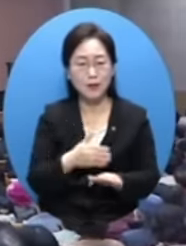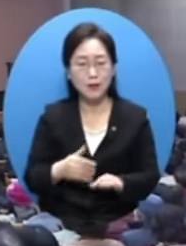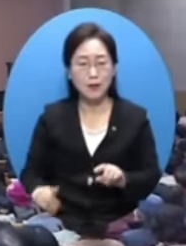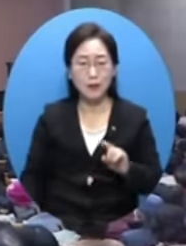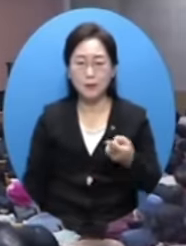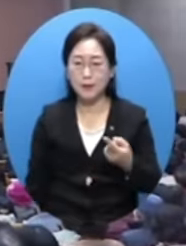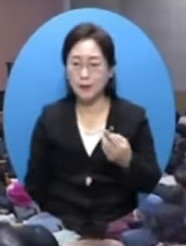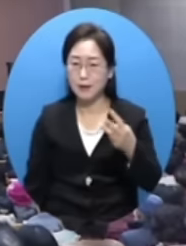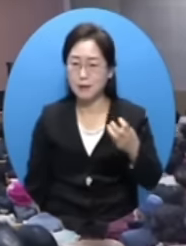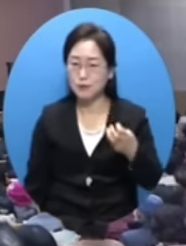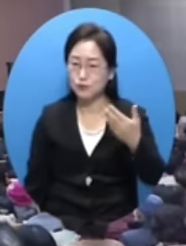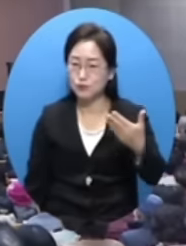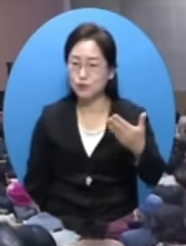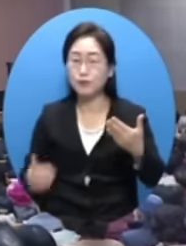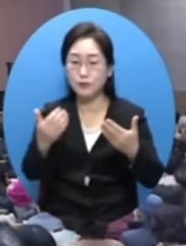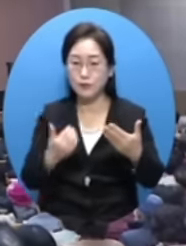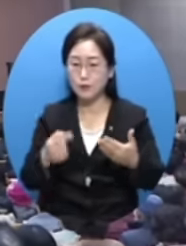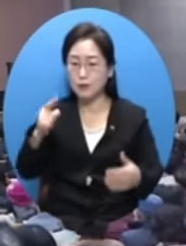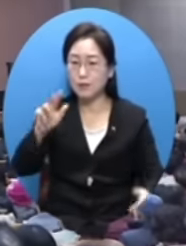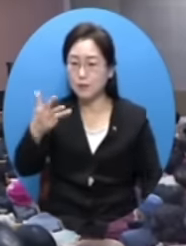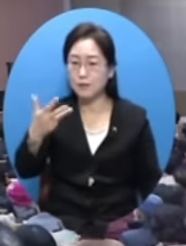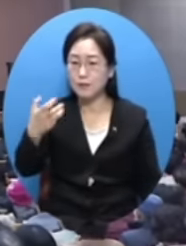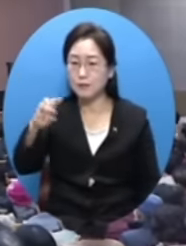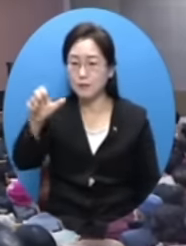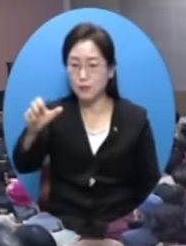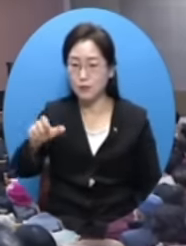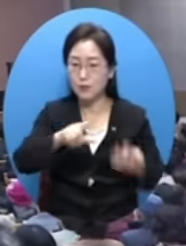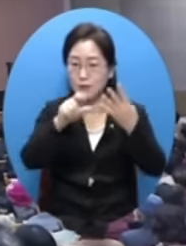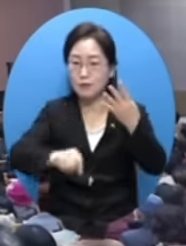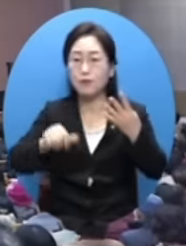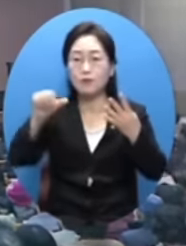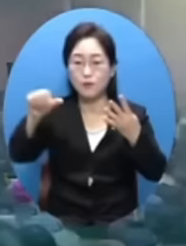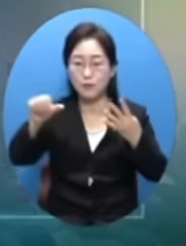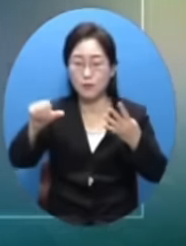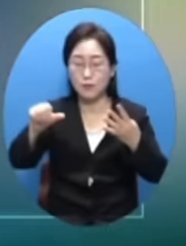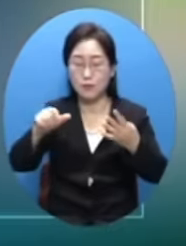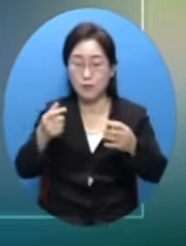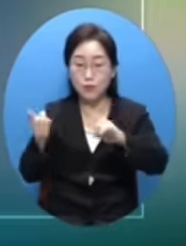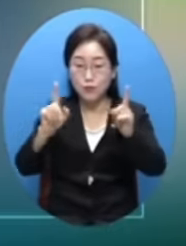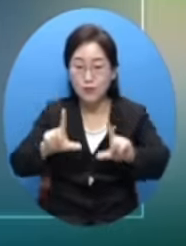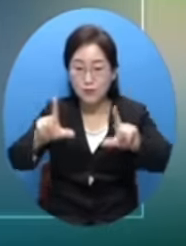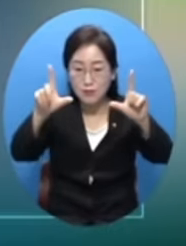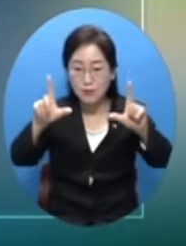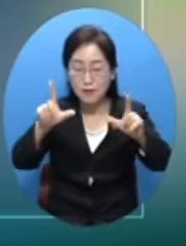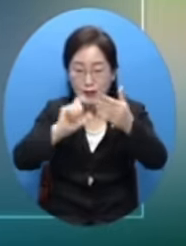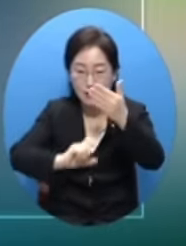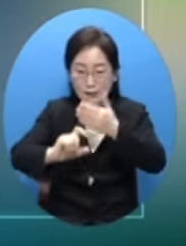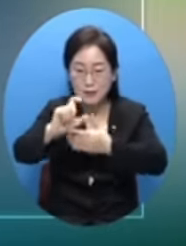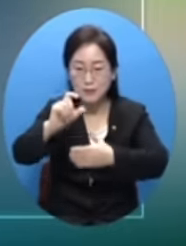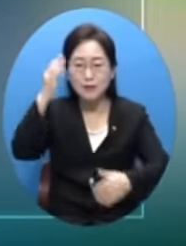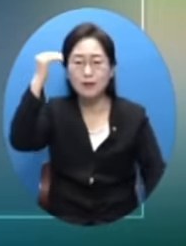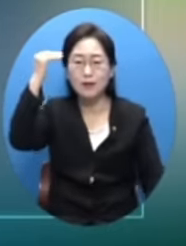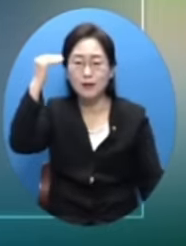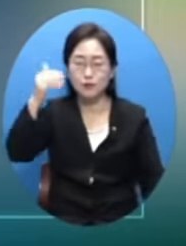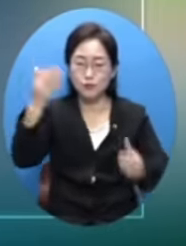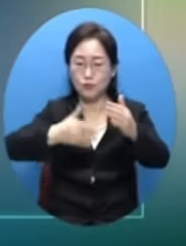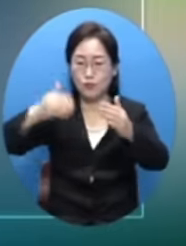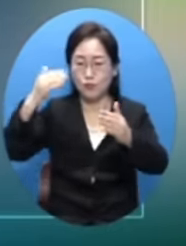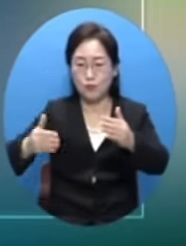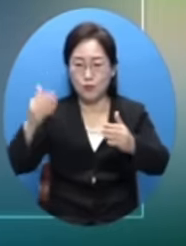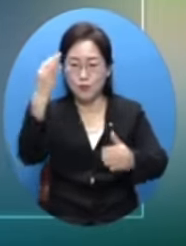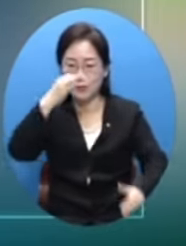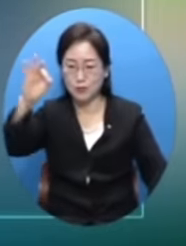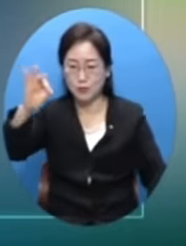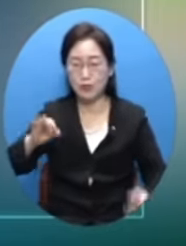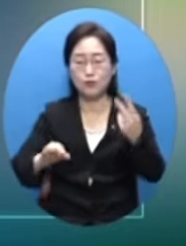지금으로부터 139년 전 1885년 4월 5일 부활절 아침에 한국에 공식적으로 인정받은 두